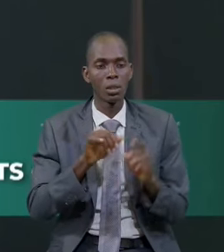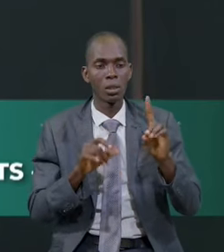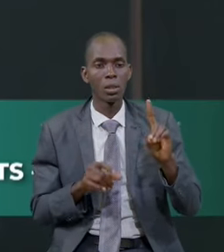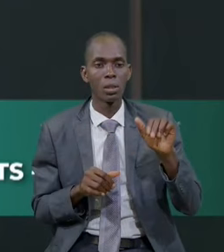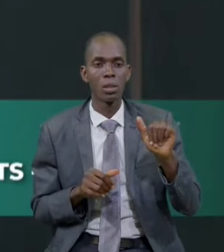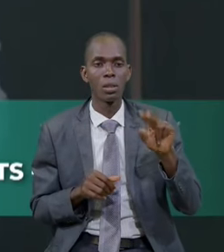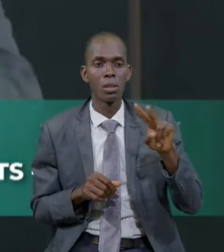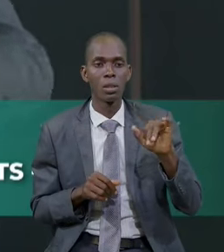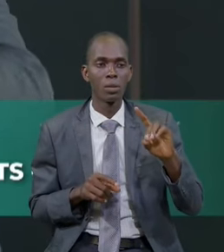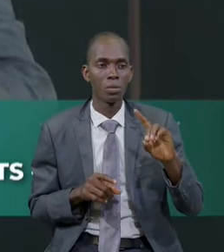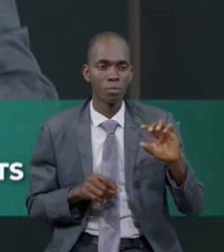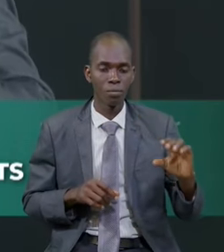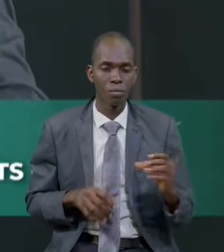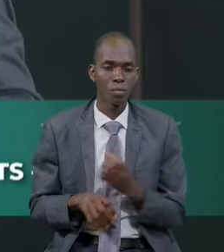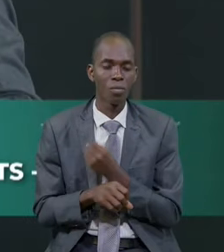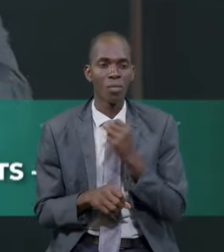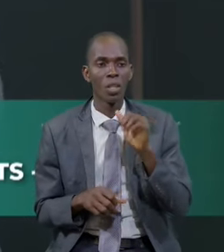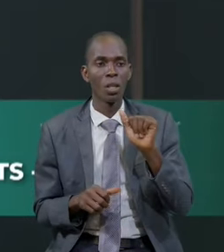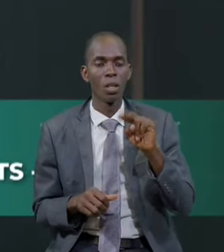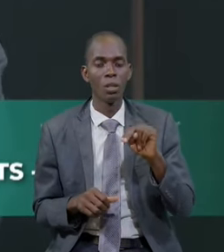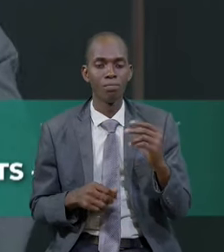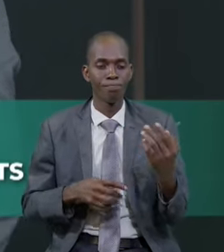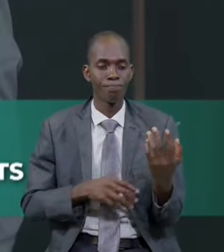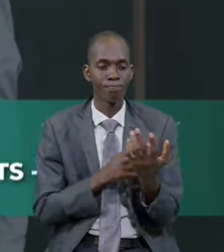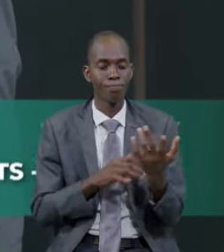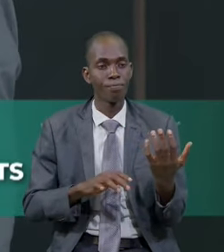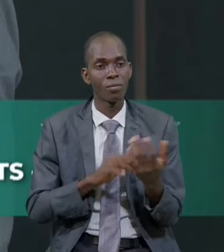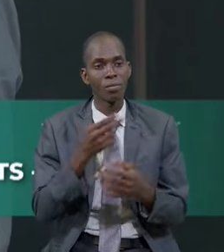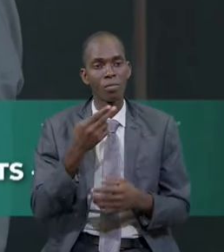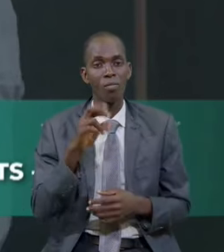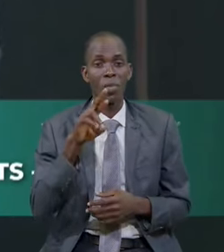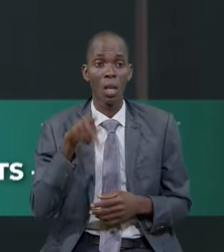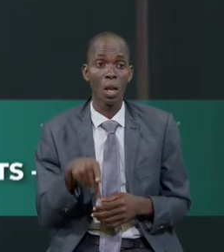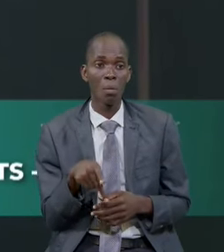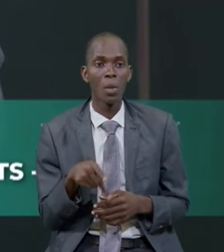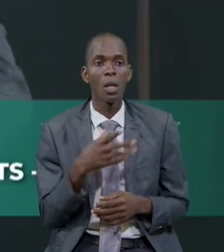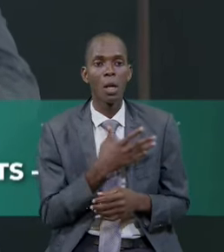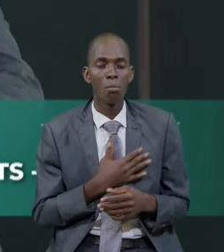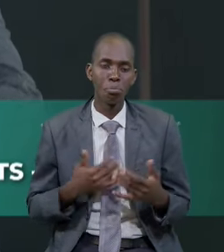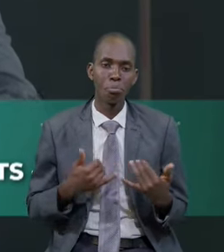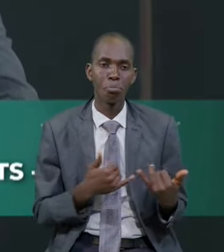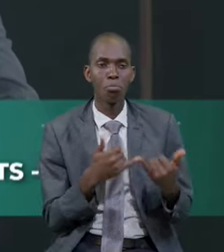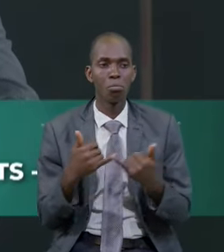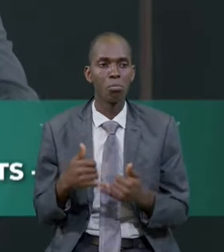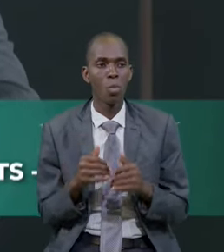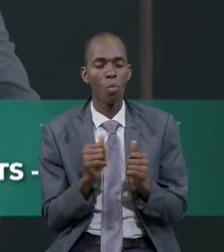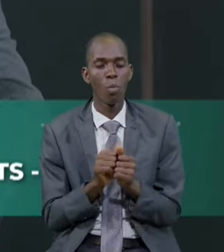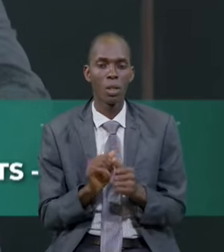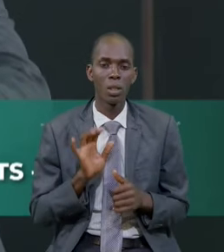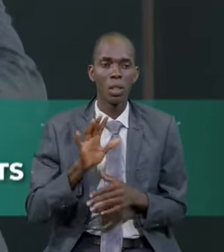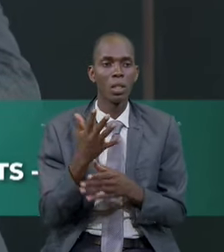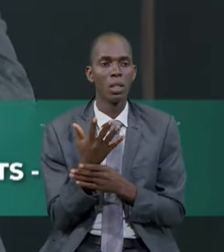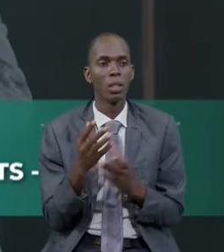Samuel 16, 23. La Bible nous dit, et lorsque l'esprit de Dieu était sur Saül, David